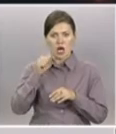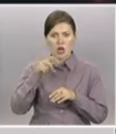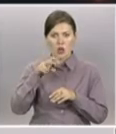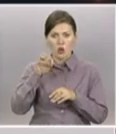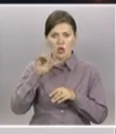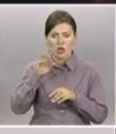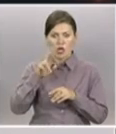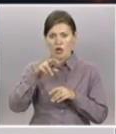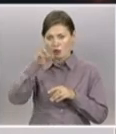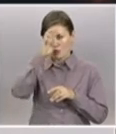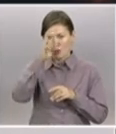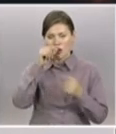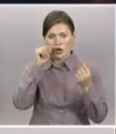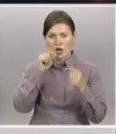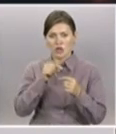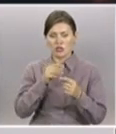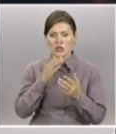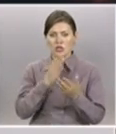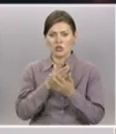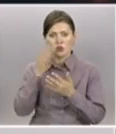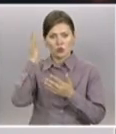ол мемлекетке қарсы идеология.